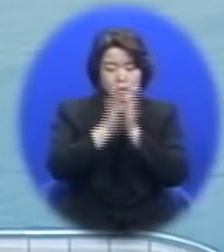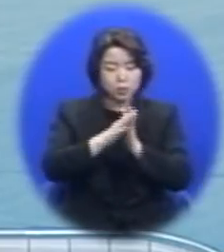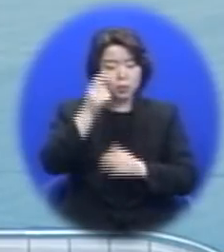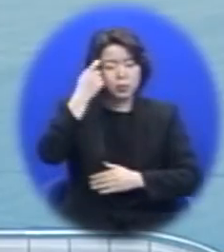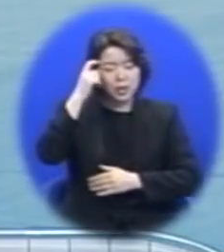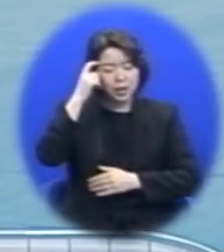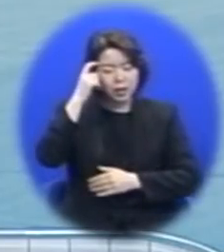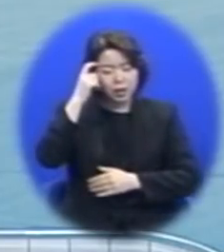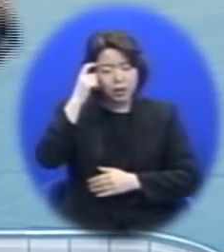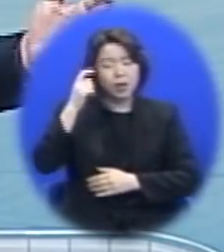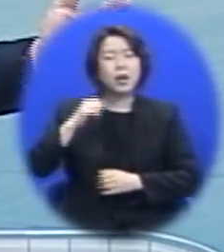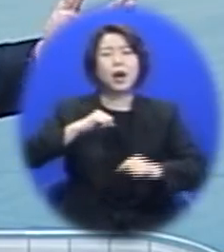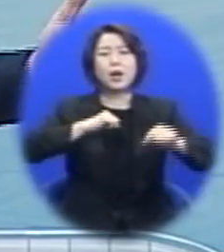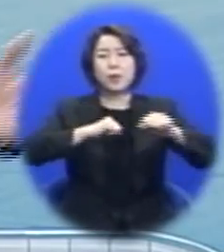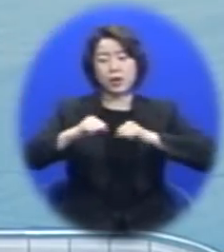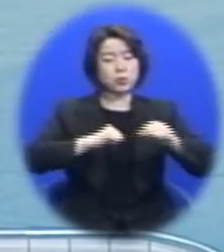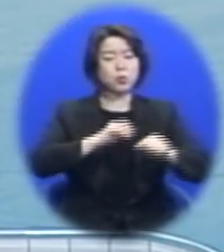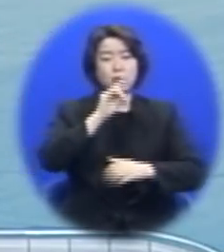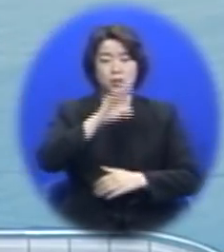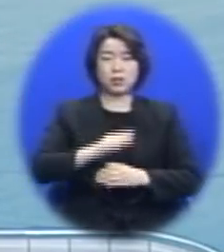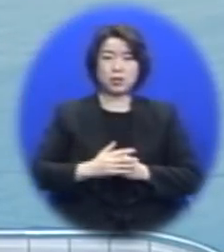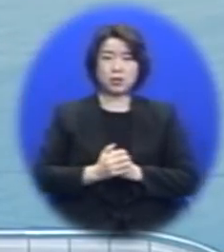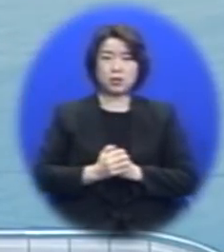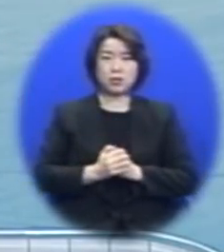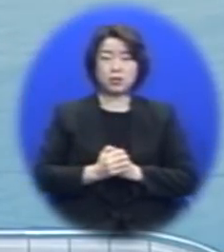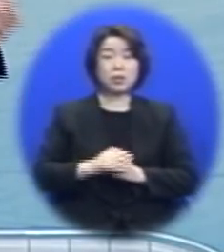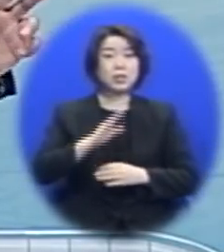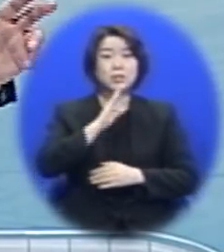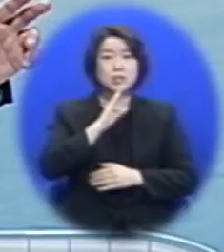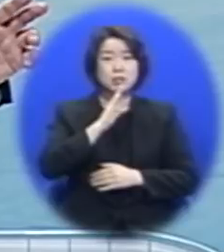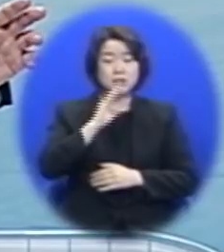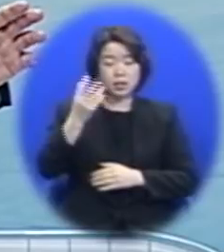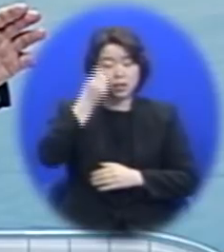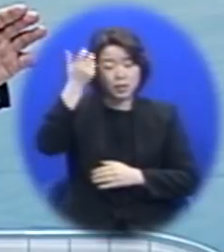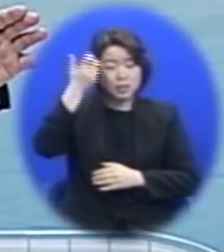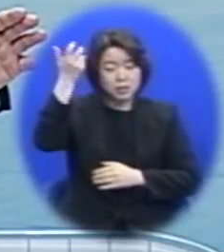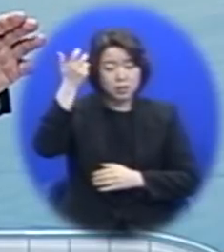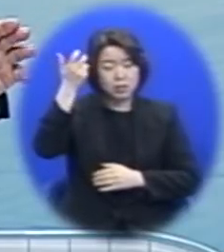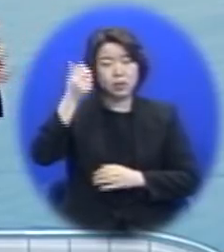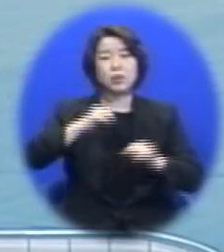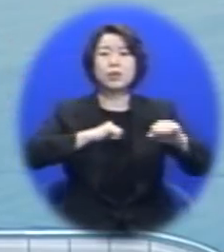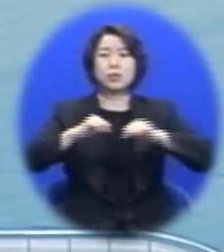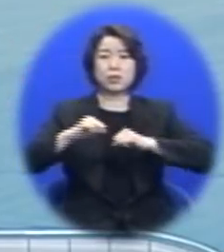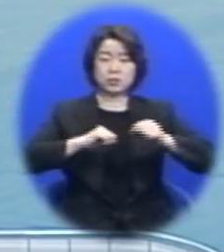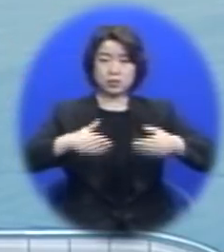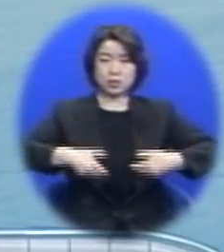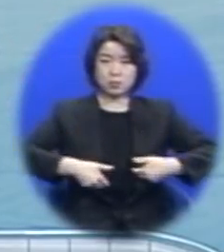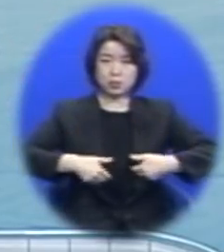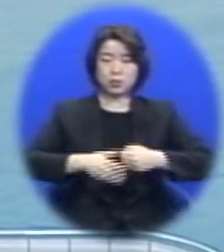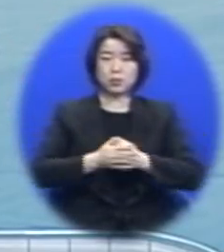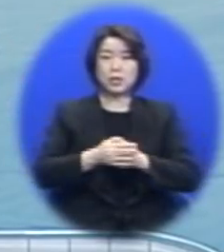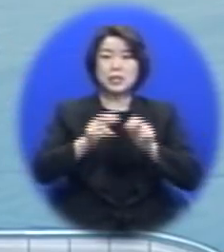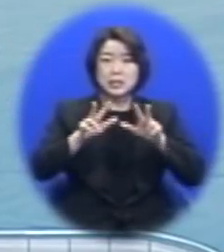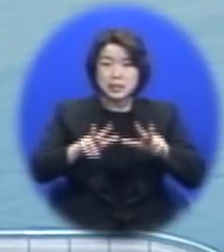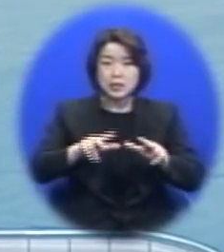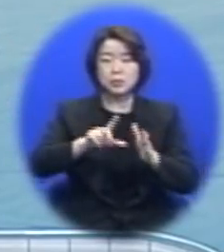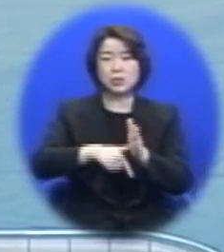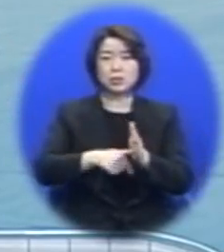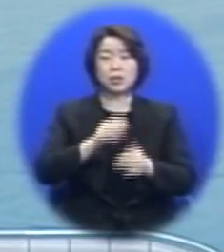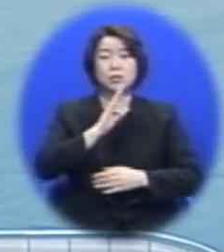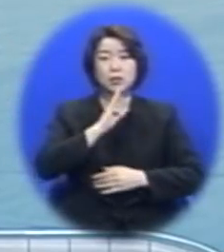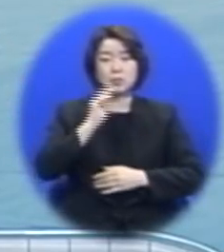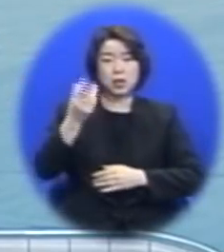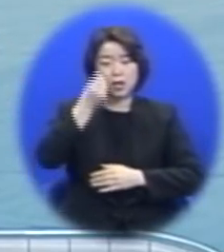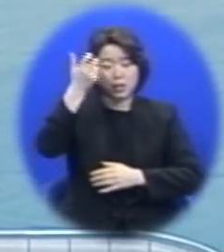생각은 들어요. 그런데 안 돼요. 진짜 성령의 역사가 필요해요. 지금 이 시간에 정말 성령께서